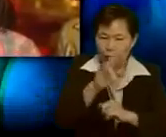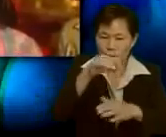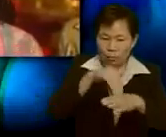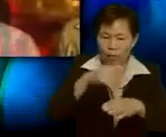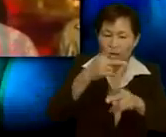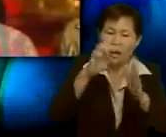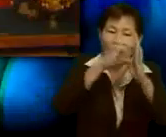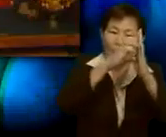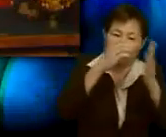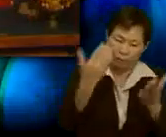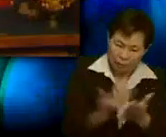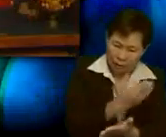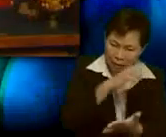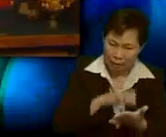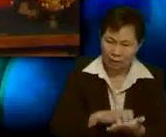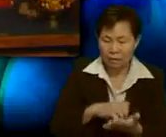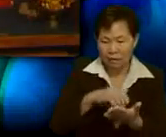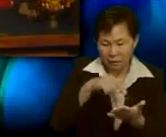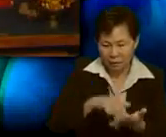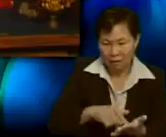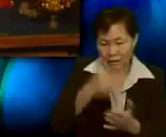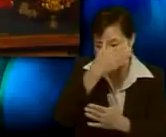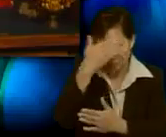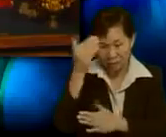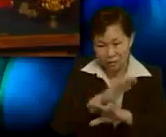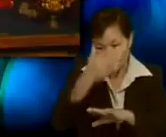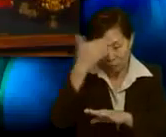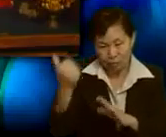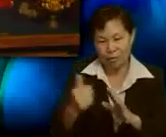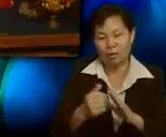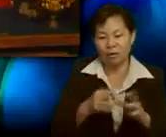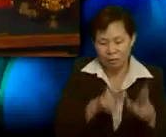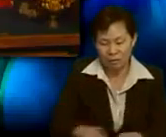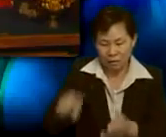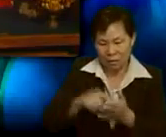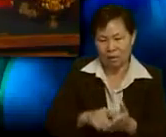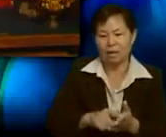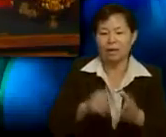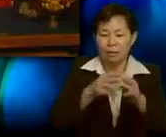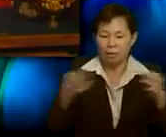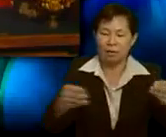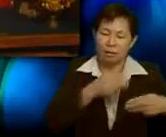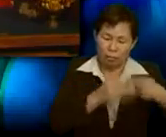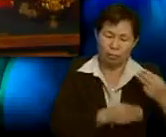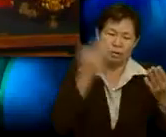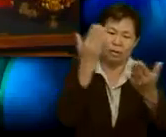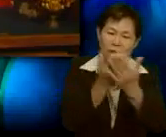pada episod kali ini. Jangan lupa mengikuti rancangan ini Majalah Moral. Sehingga kita berjumpa lagi.